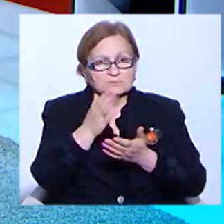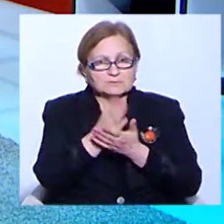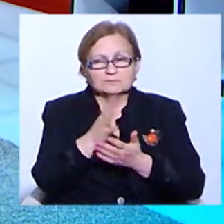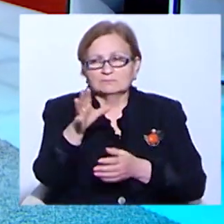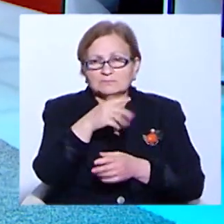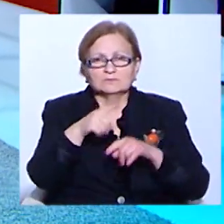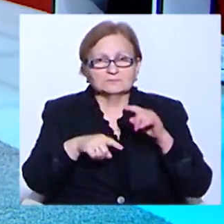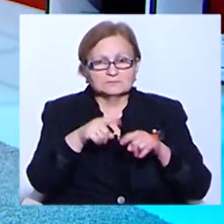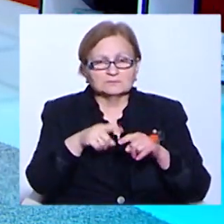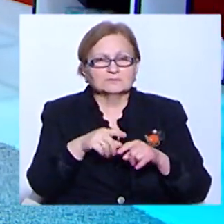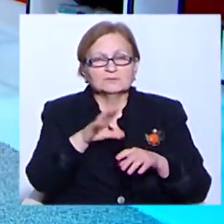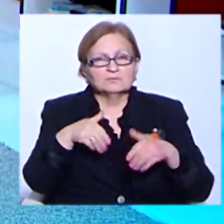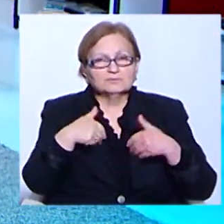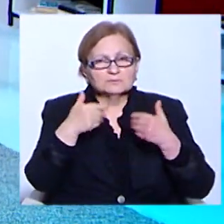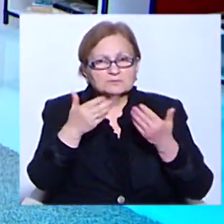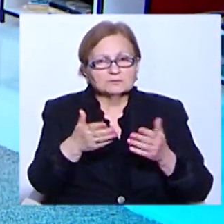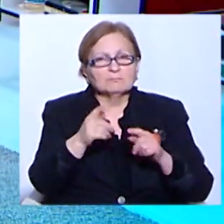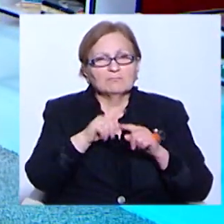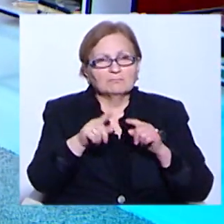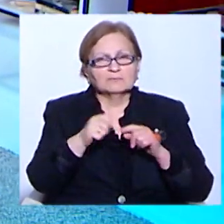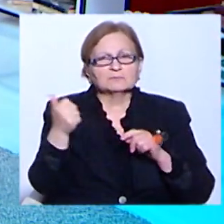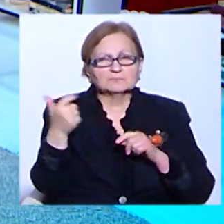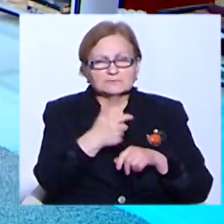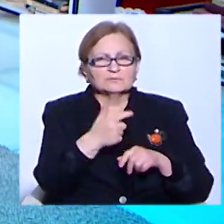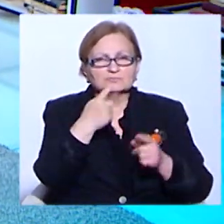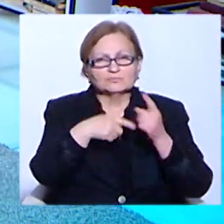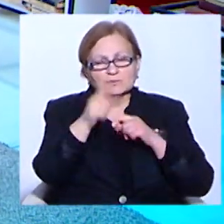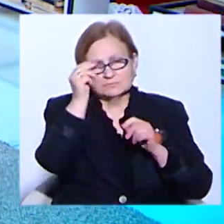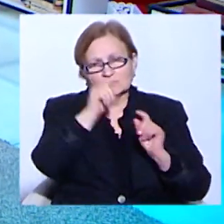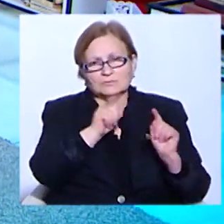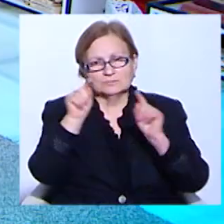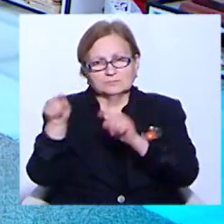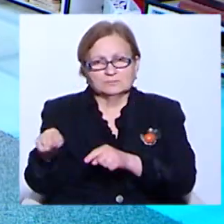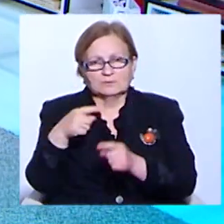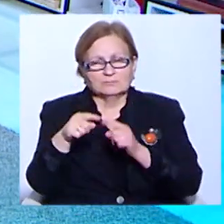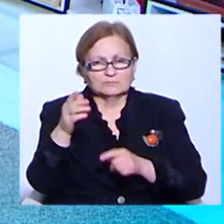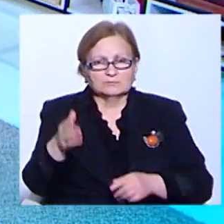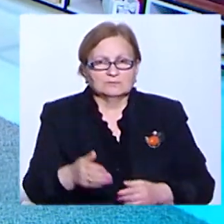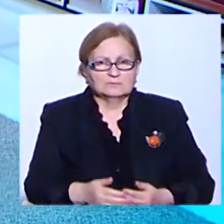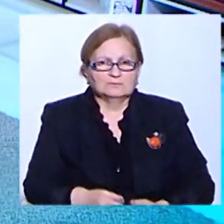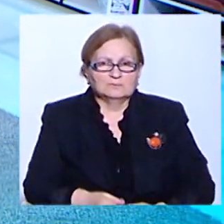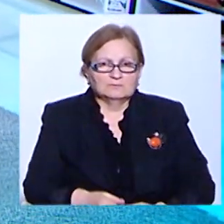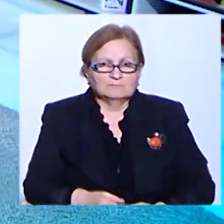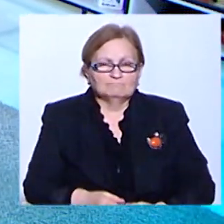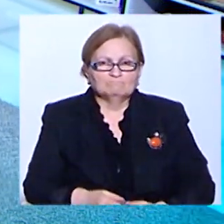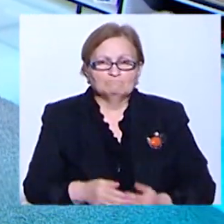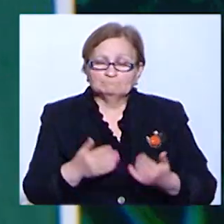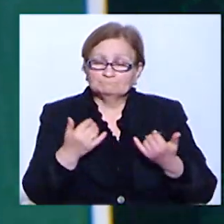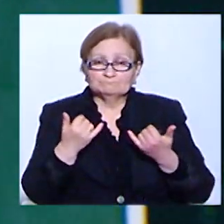თქვენი ახლობლები და ყველას გისურვებთ, რომ რამდენიმე კვირაში დაუბრუნდეთ თქვენ სკოლებს და გააგრძელოთ სასწავლო პროცესი. ესე